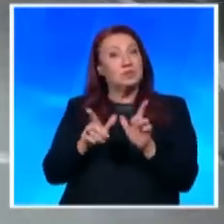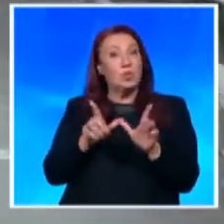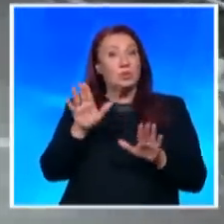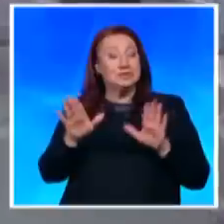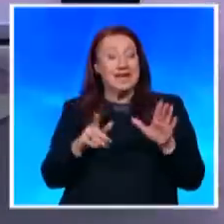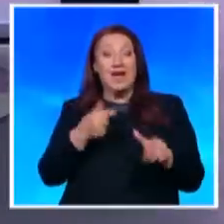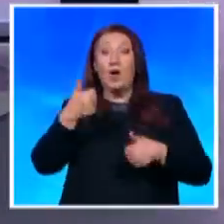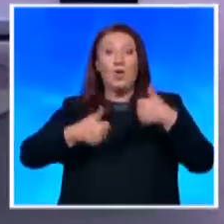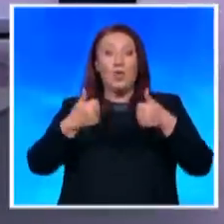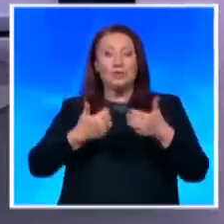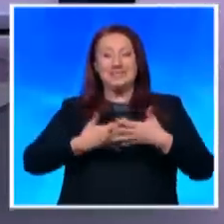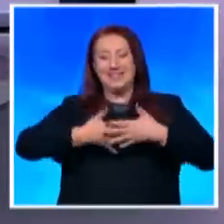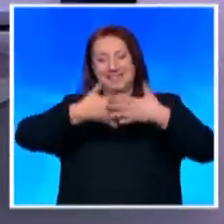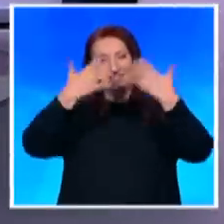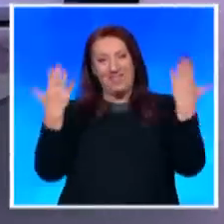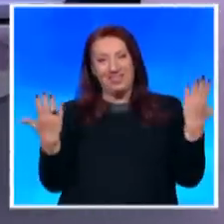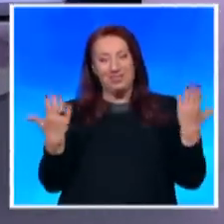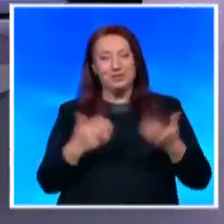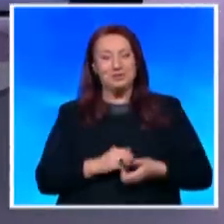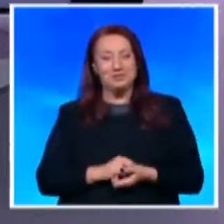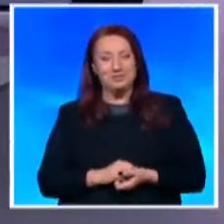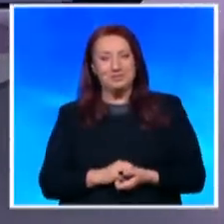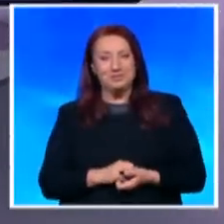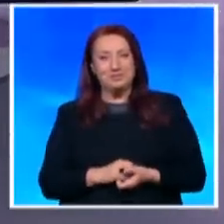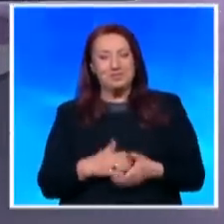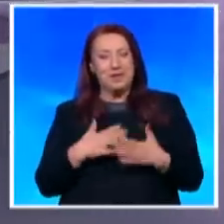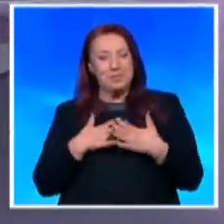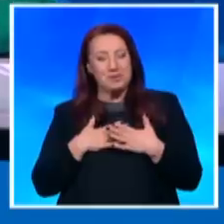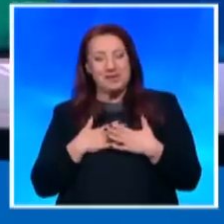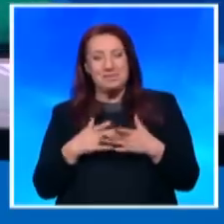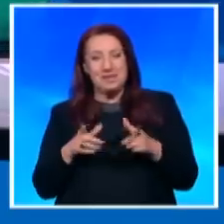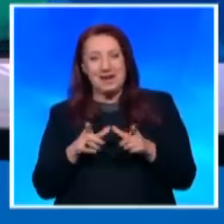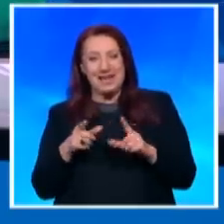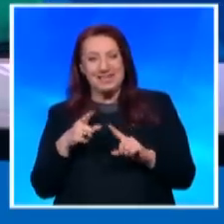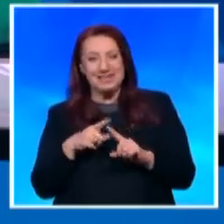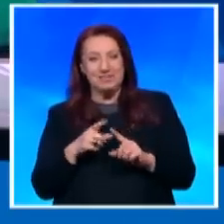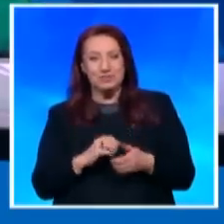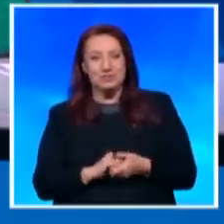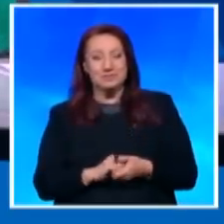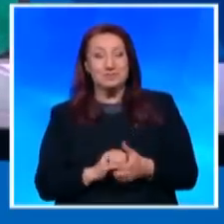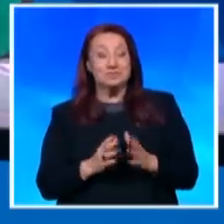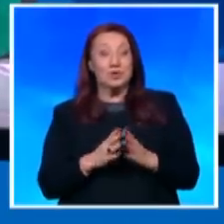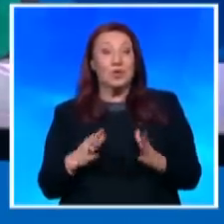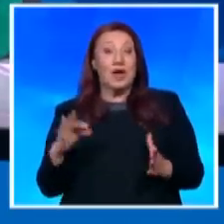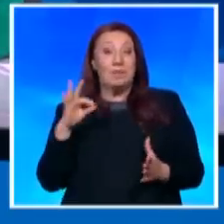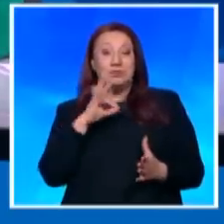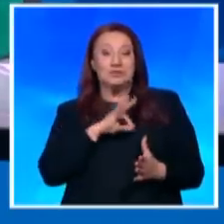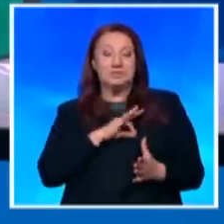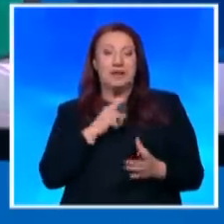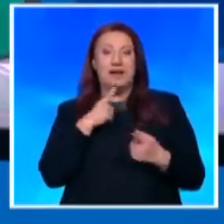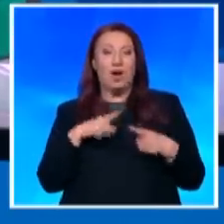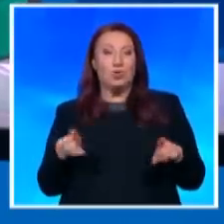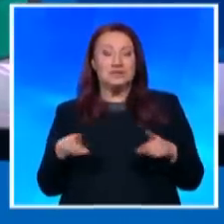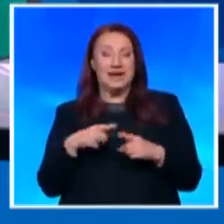светло. Мариана Трифонова на живо от града на хумора. Благодарим. С голям успех премина концертът на Лили Иванова в